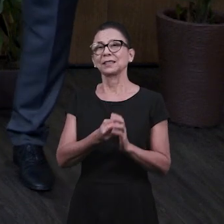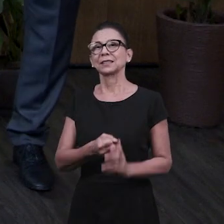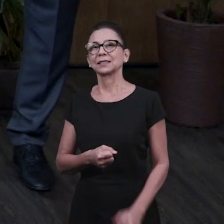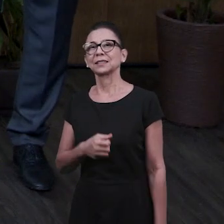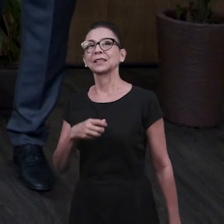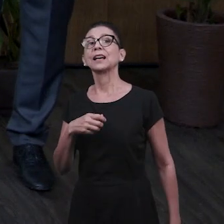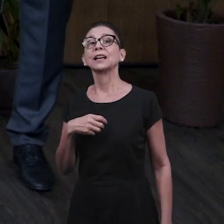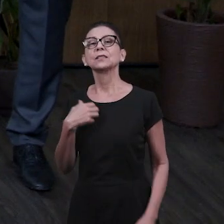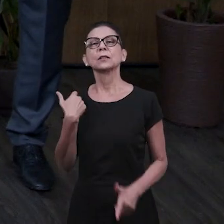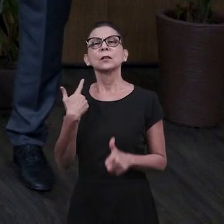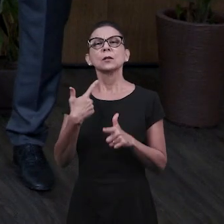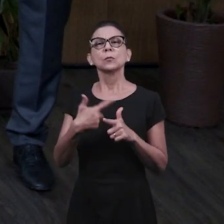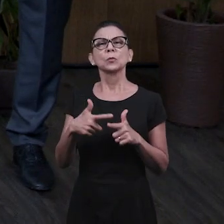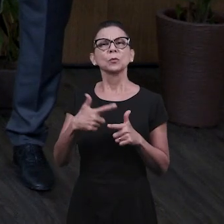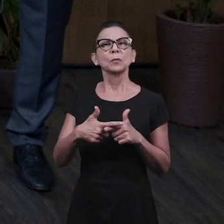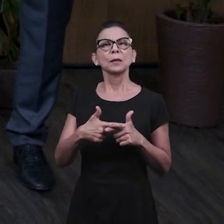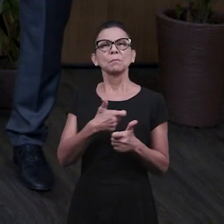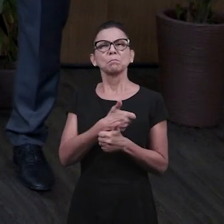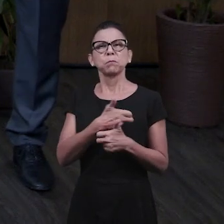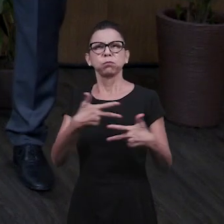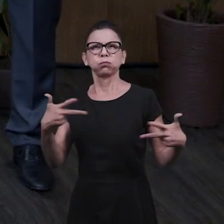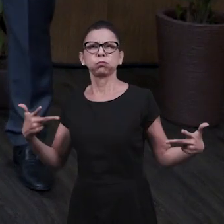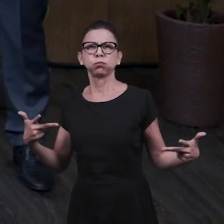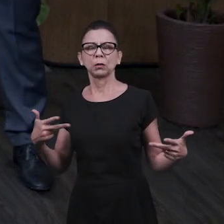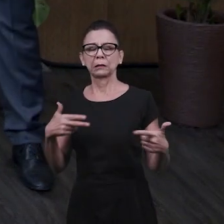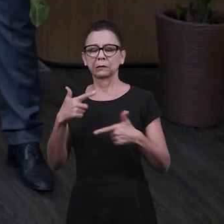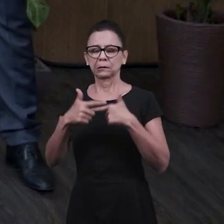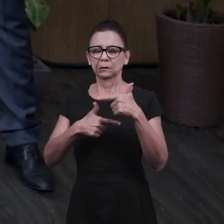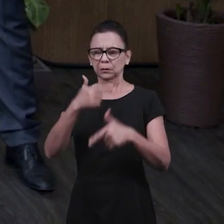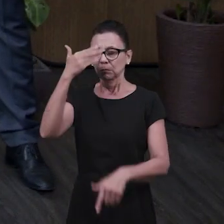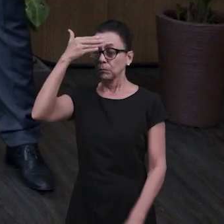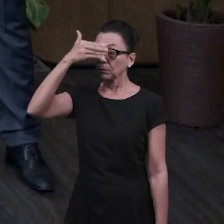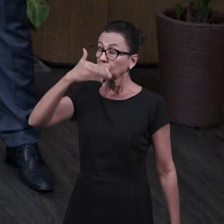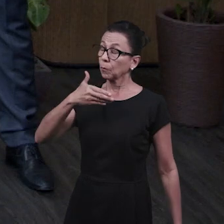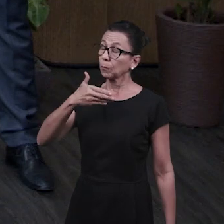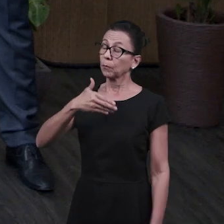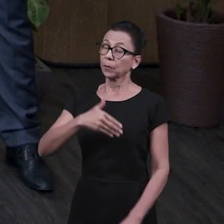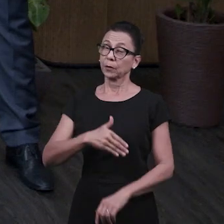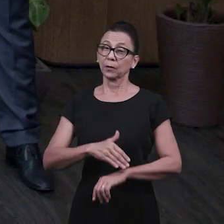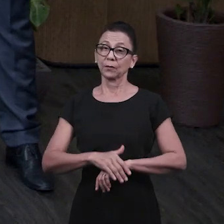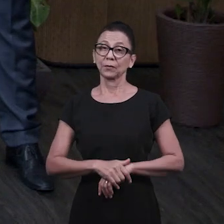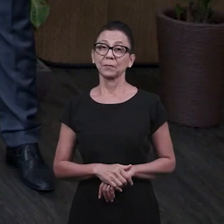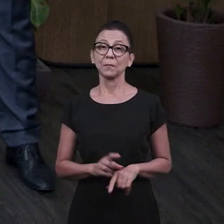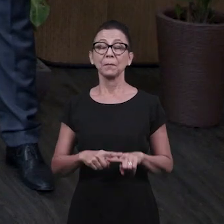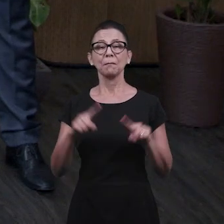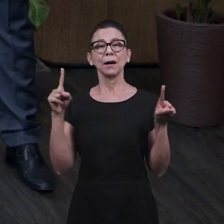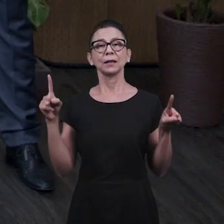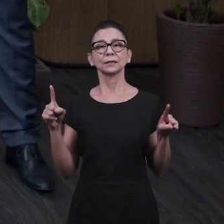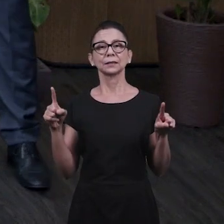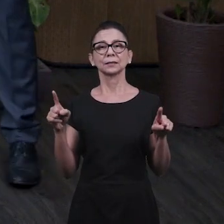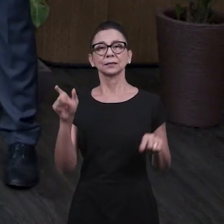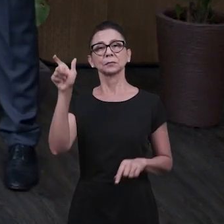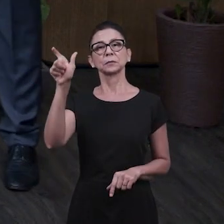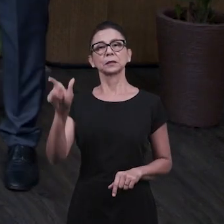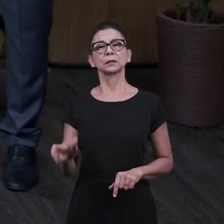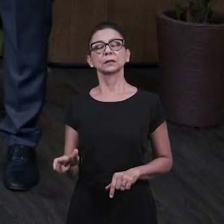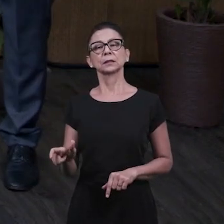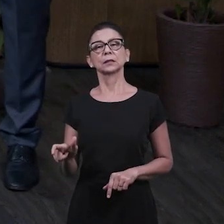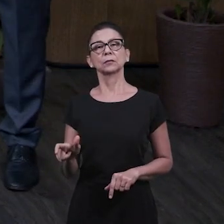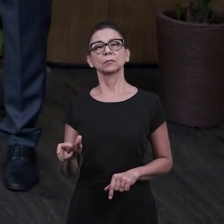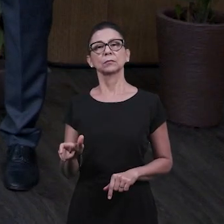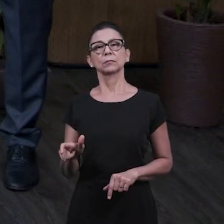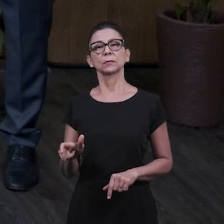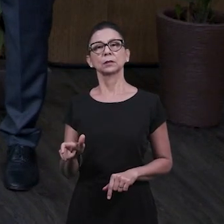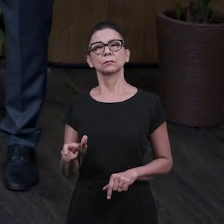problèmes les plus divers. Maintenant, celui qui est affermi dans la doctrine,